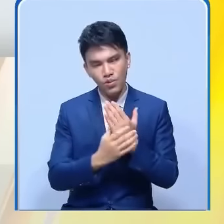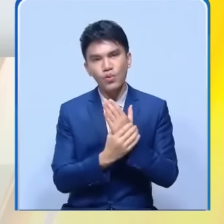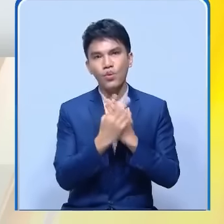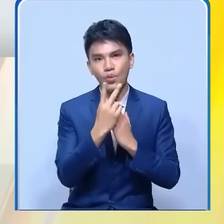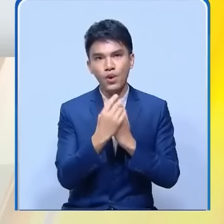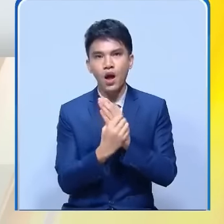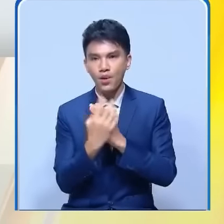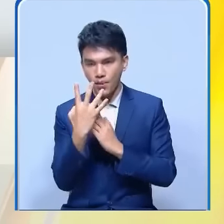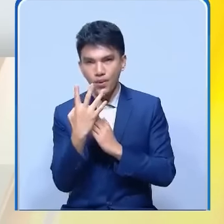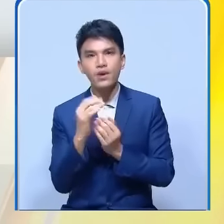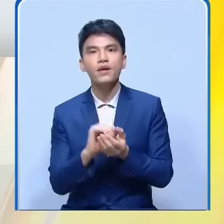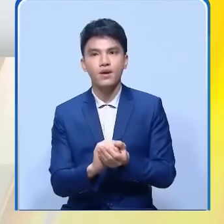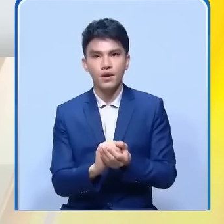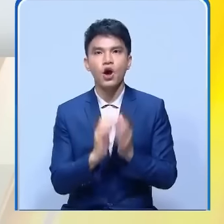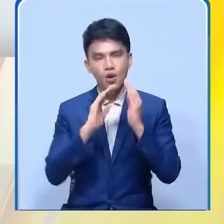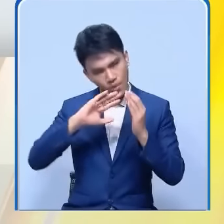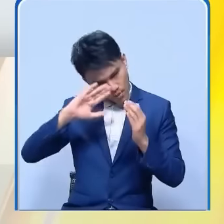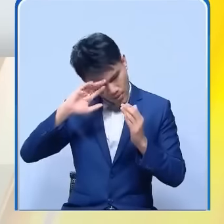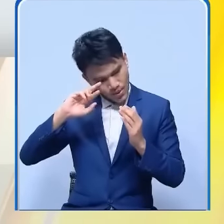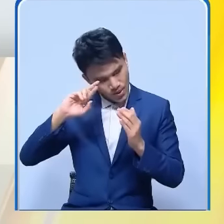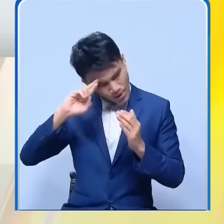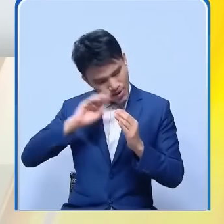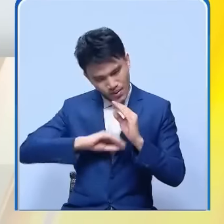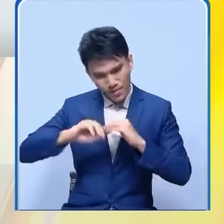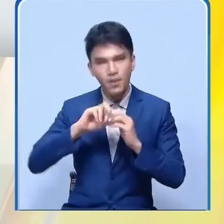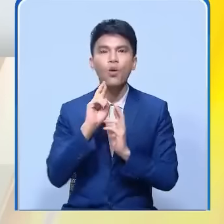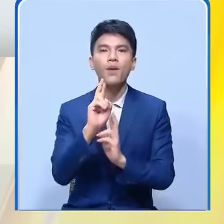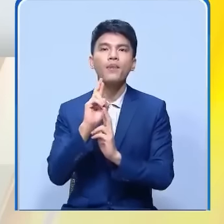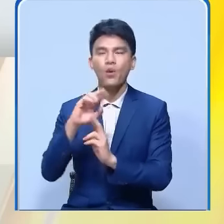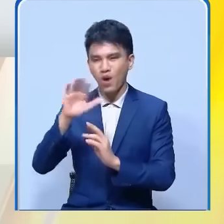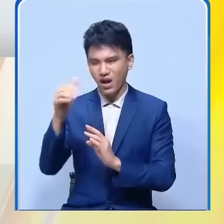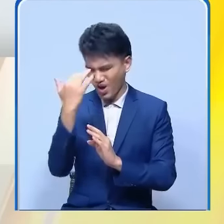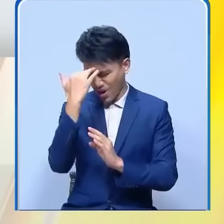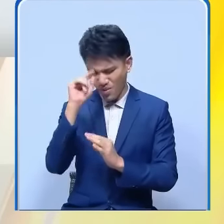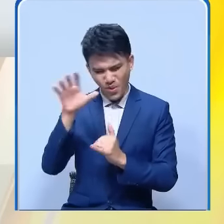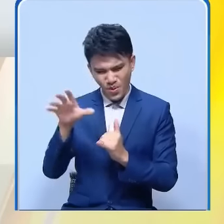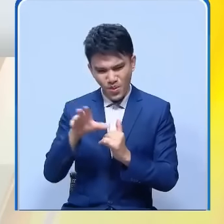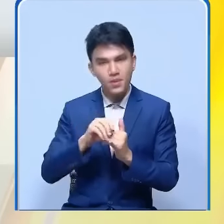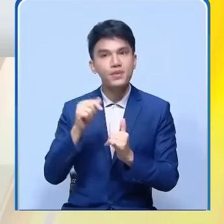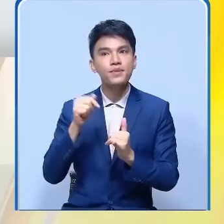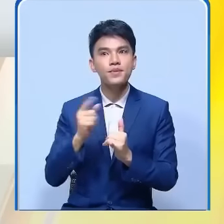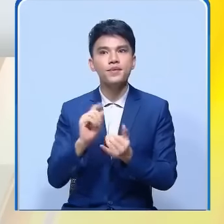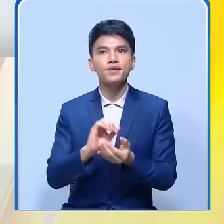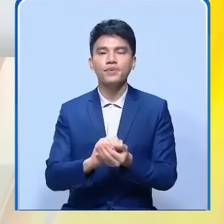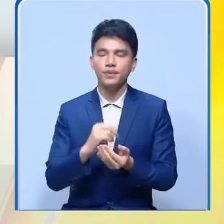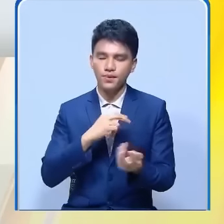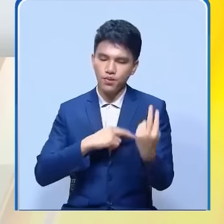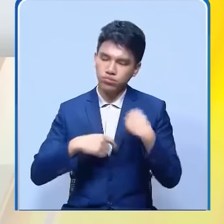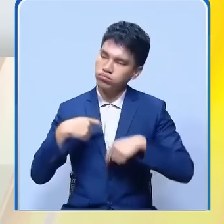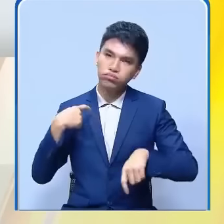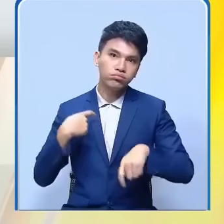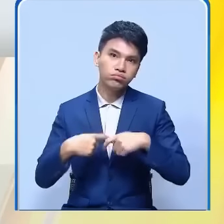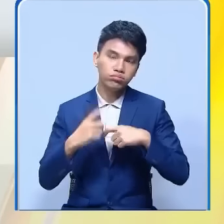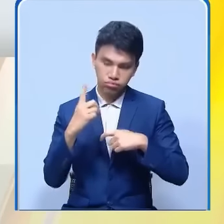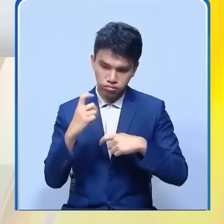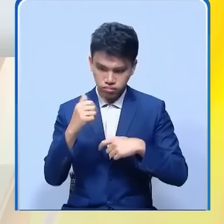จากได้รับเชื้อค่ะผู้ที่มีโรคเรื้อรังต้องเพิ่มความระมัดระวังนะคะเพราะว่าหากติดเชื้อในกระแสเลือดเนี่ยรักษาไม่ทันนี่คือตาย